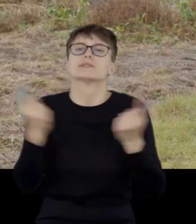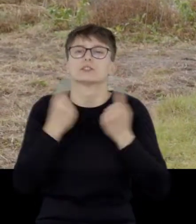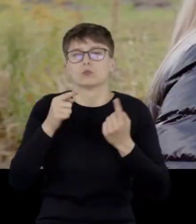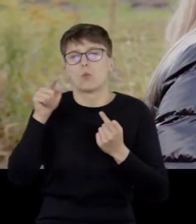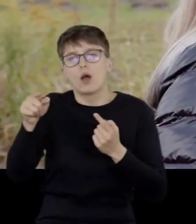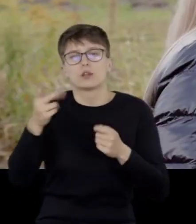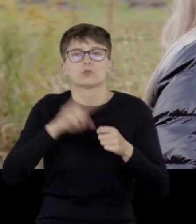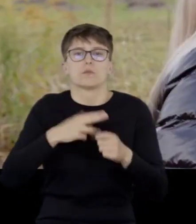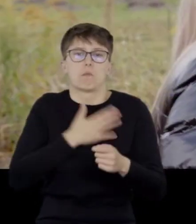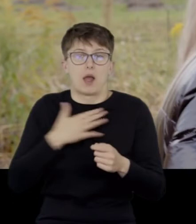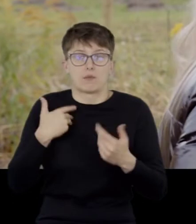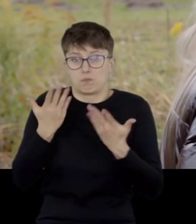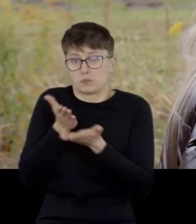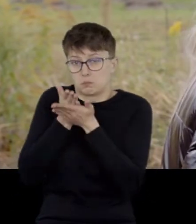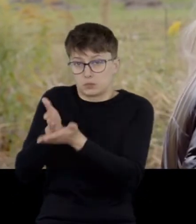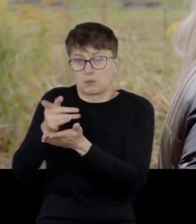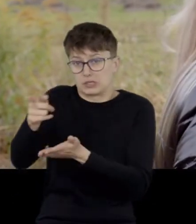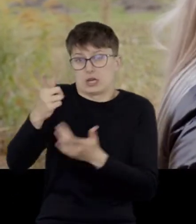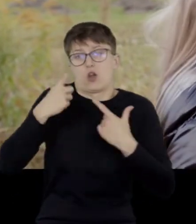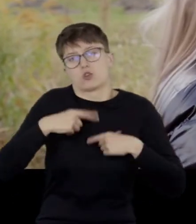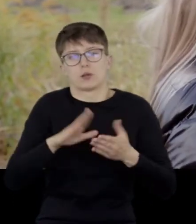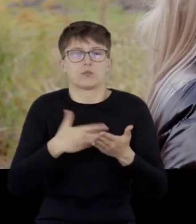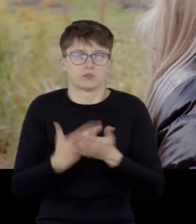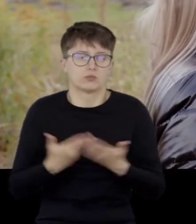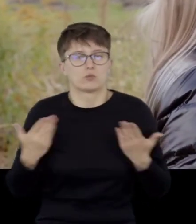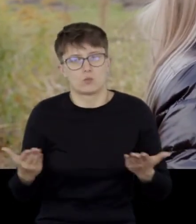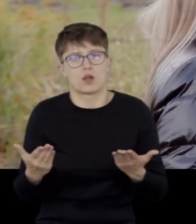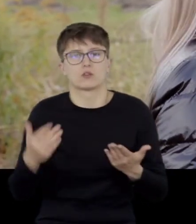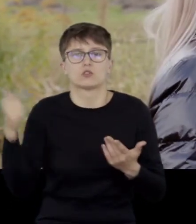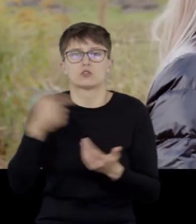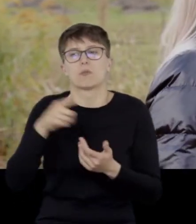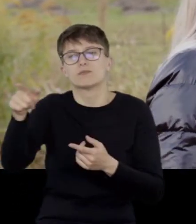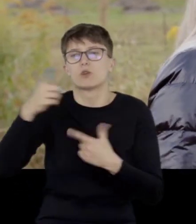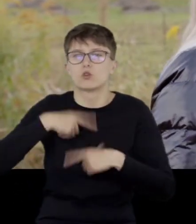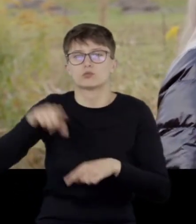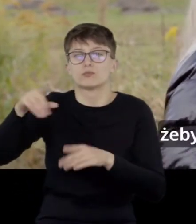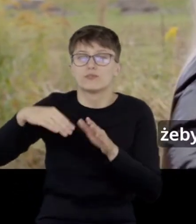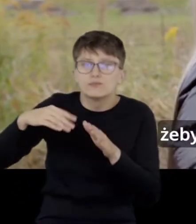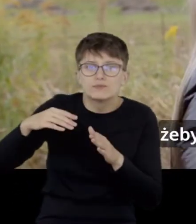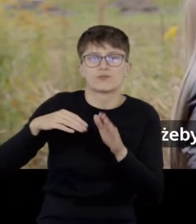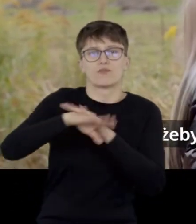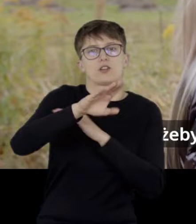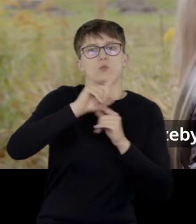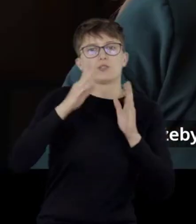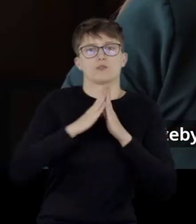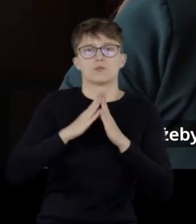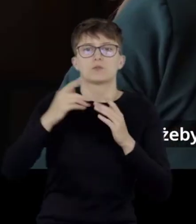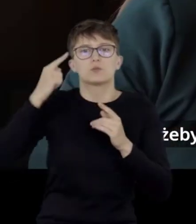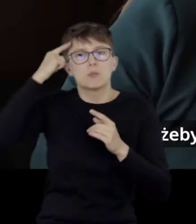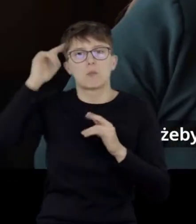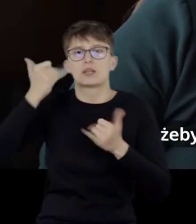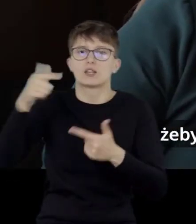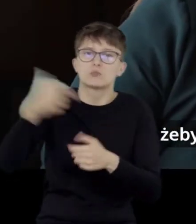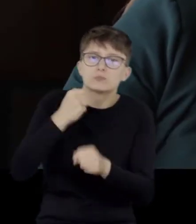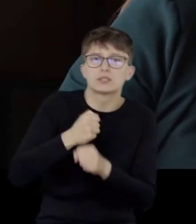jest w takiej sytuacji, a teraz my mamy tak naprawdę pomóc tej osobie, żeby z tego wyszła, żeby sobie przypomniała tak naprawdę, jak